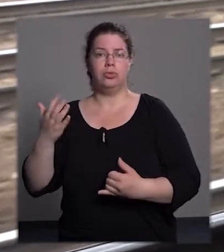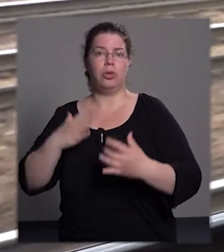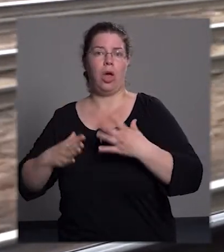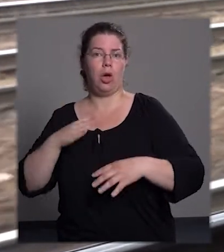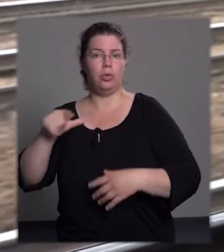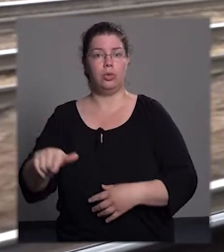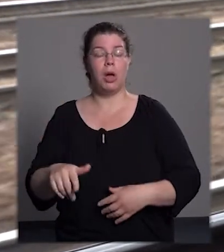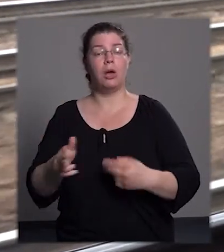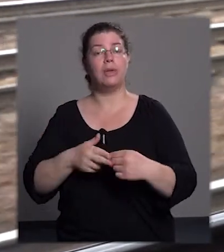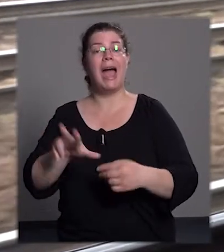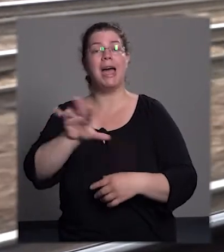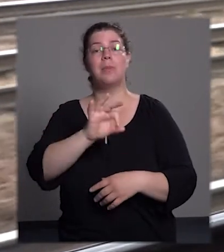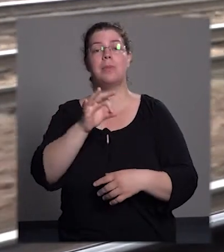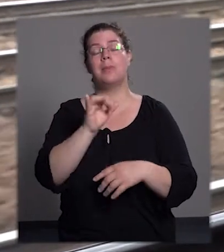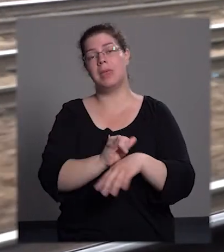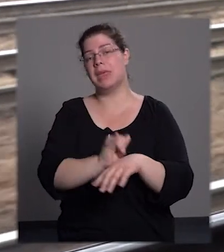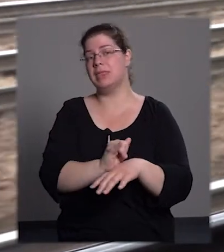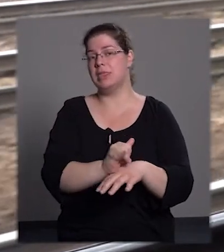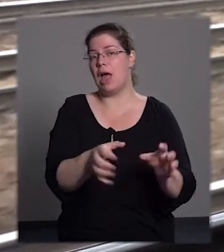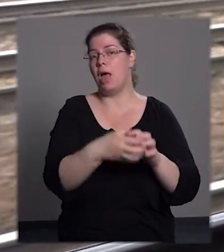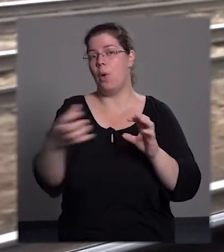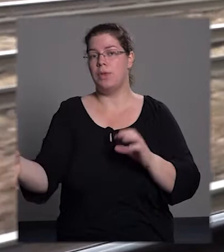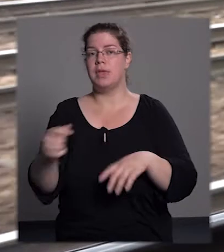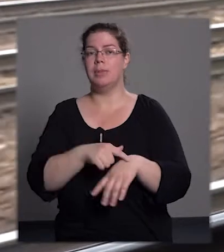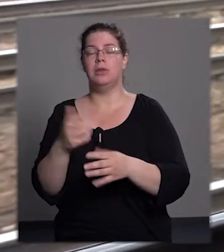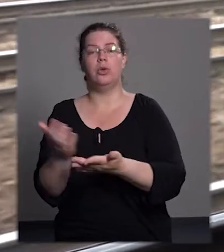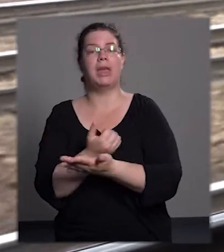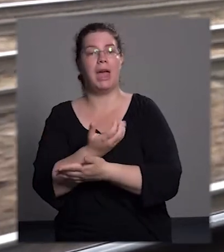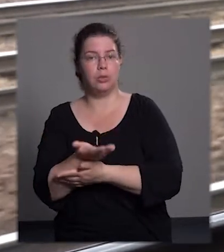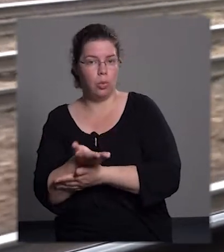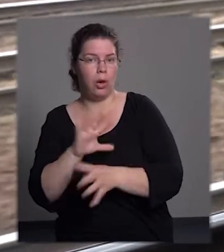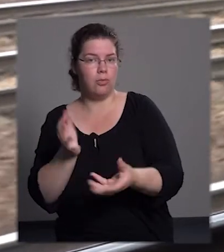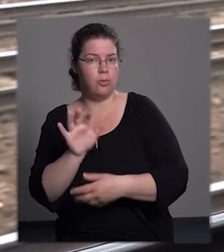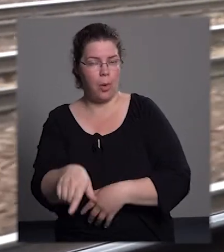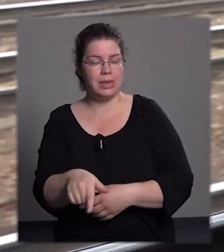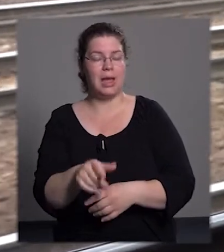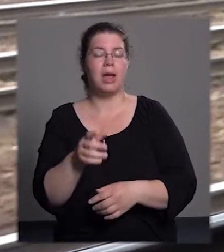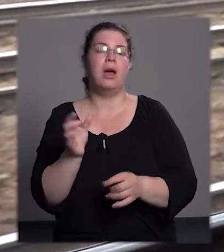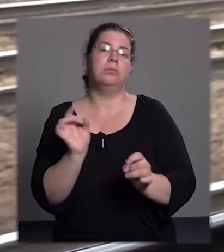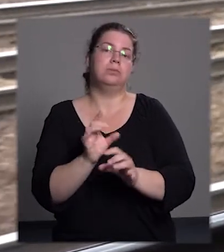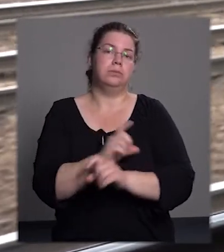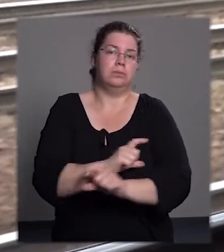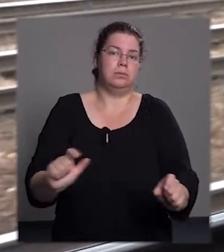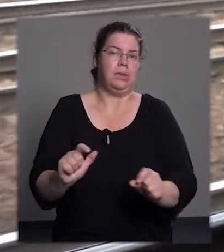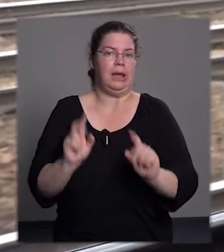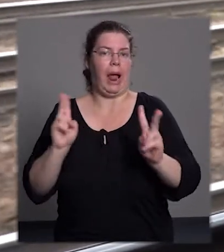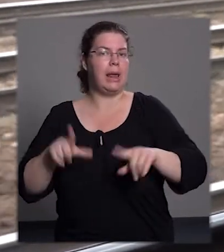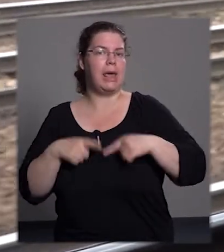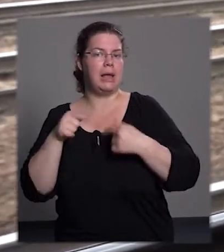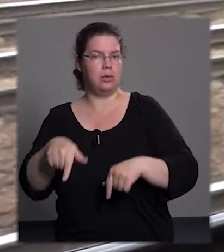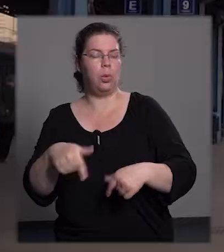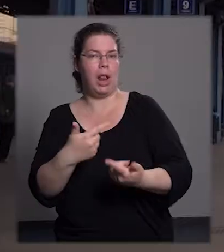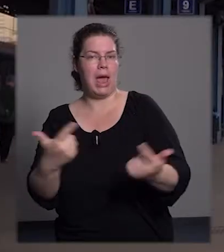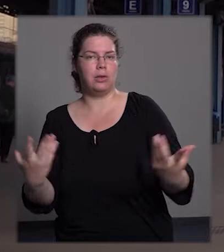hosszabb időt nyertünk a Földnek a Covid miatt. Élnünk kéne ezzel a lehetőséggel, és megnézni azt,